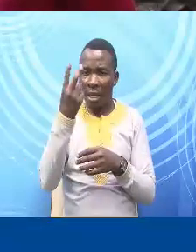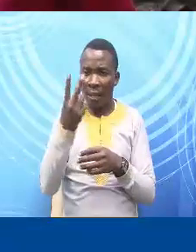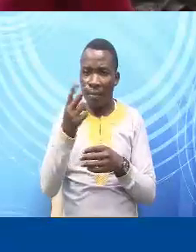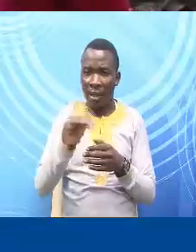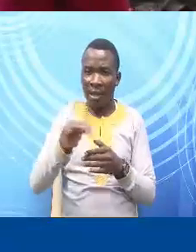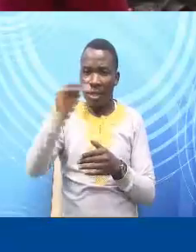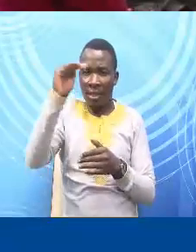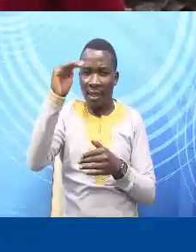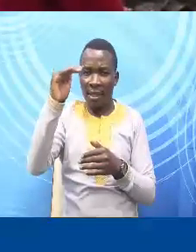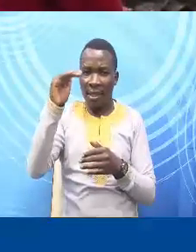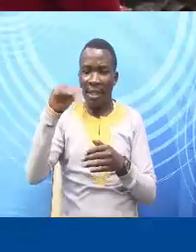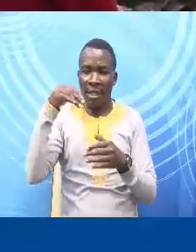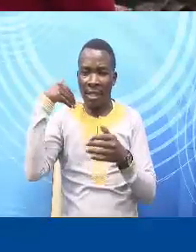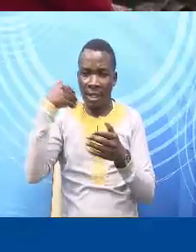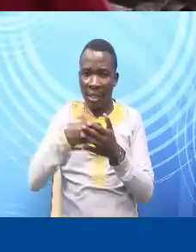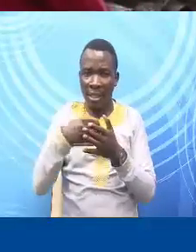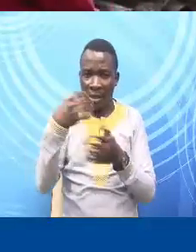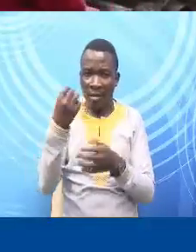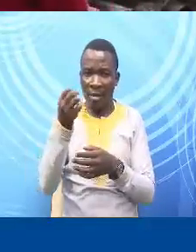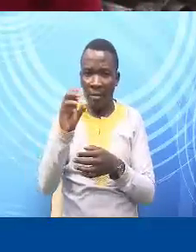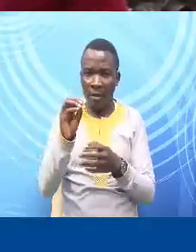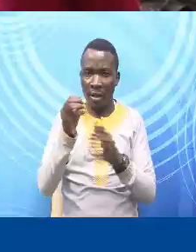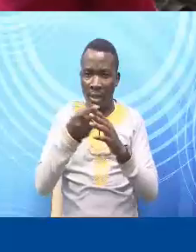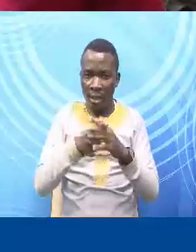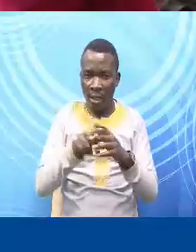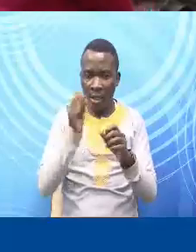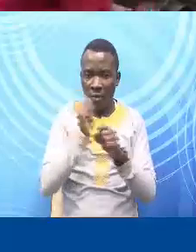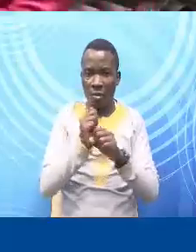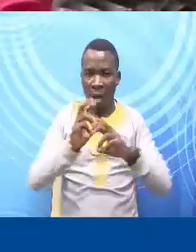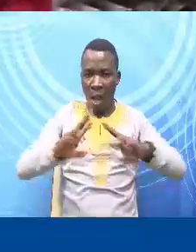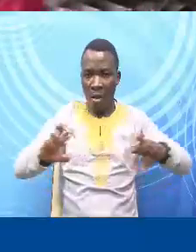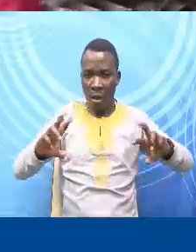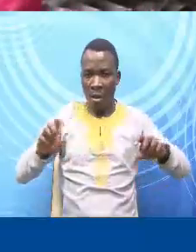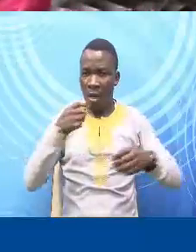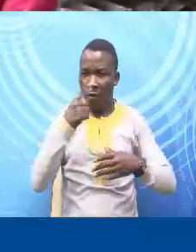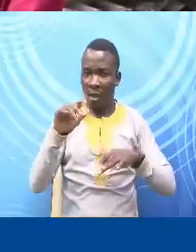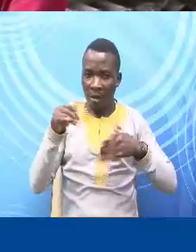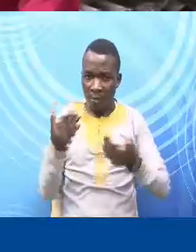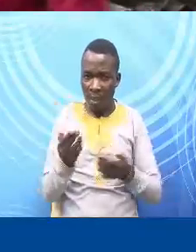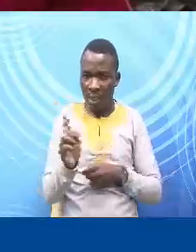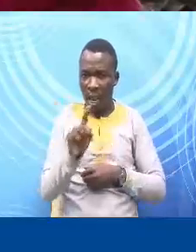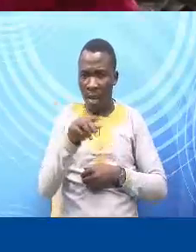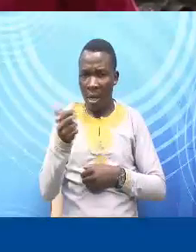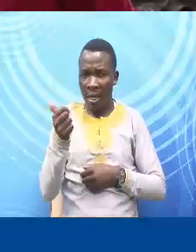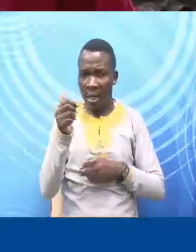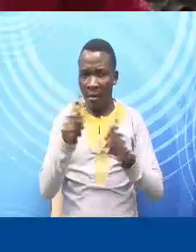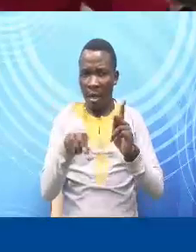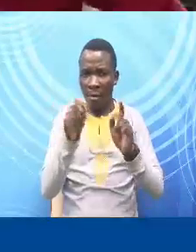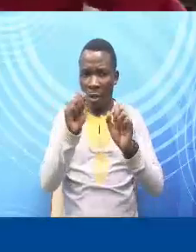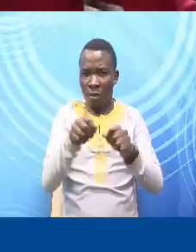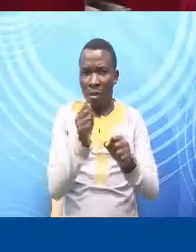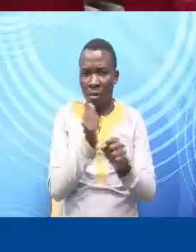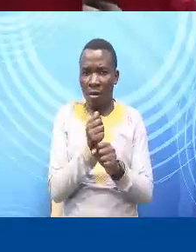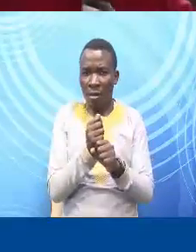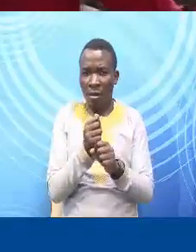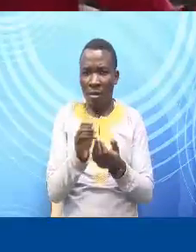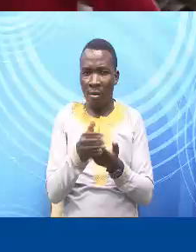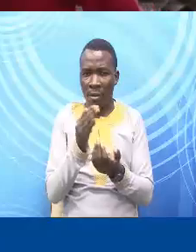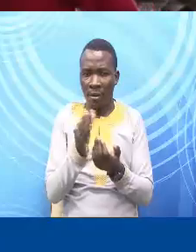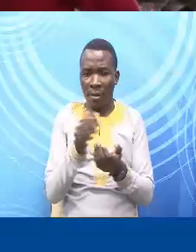muri 50. Niho natangiye gukora ubushakashatsi, ndavuga ntari ku bubu nta bandi bantu bashobora kuba bakora